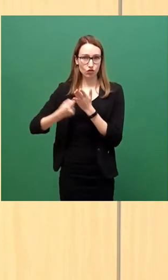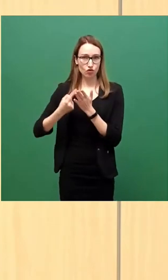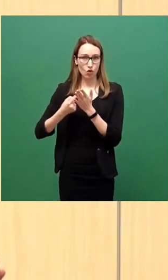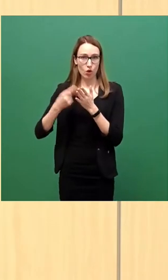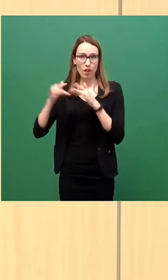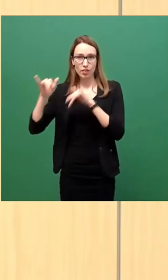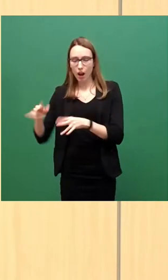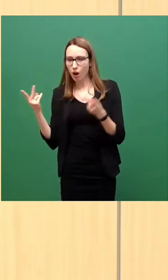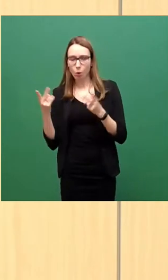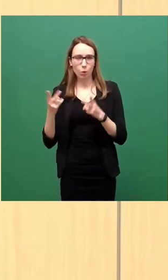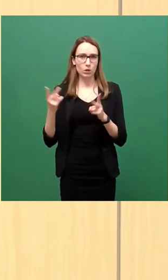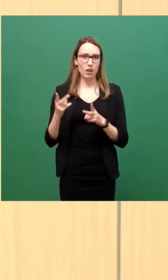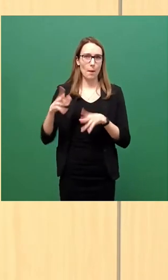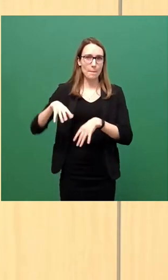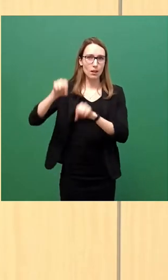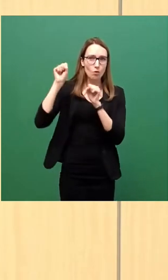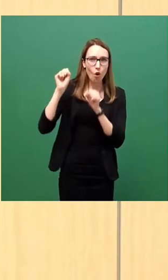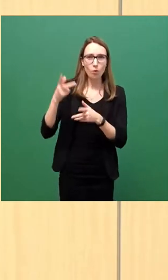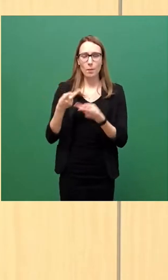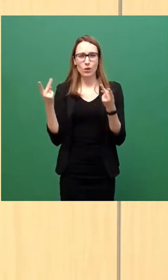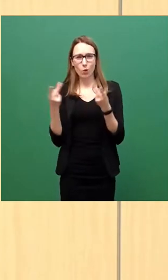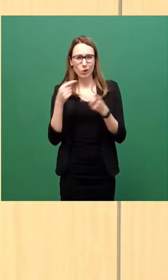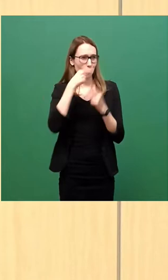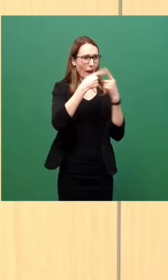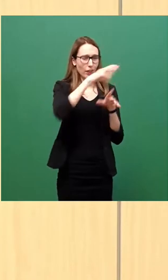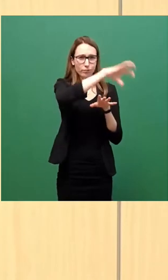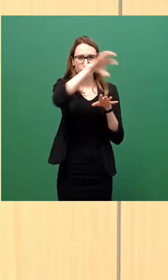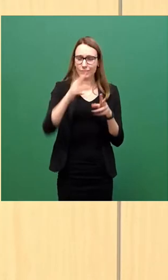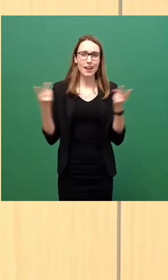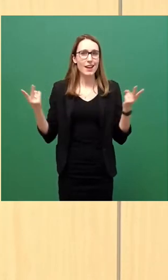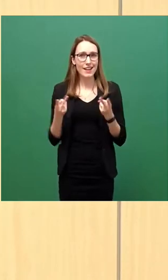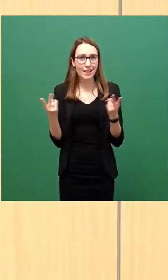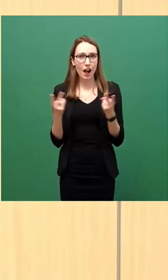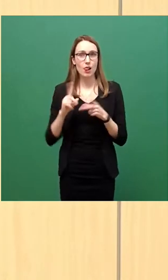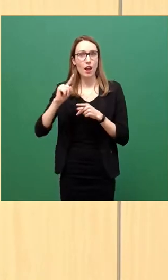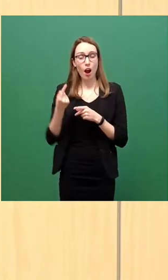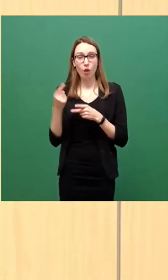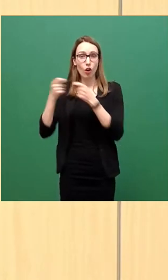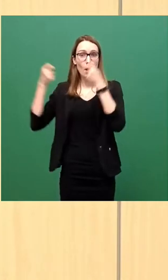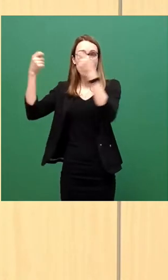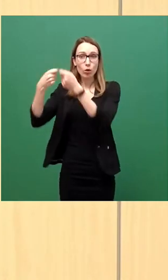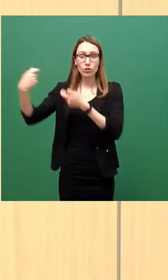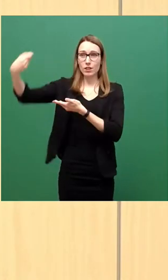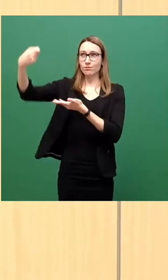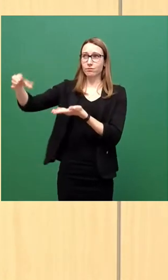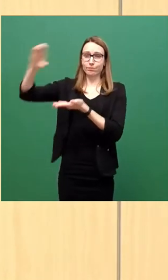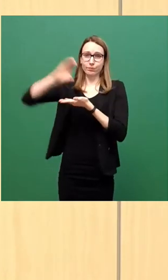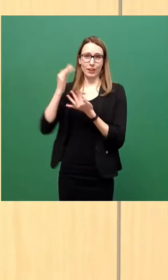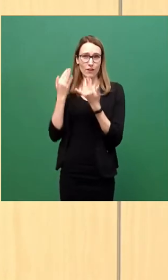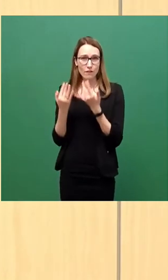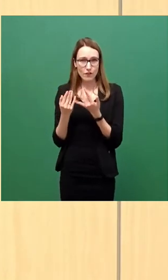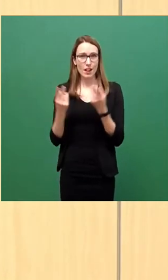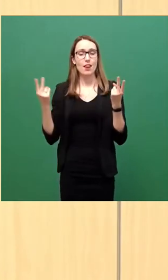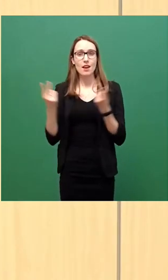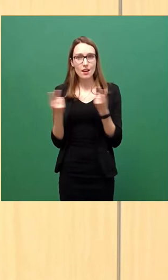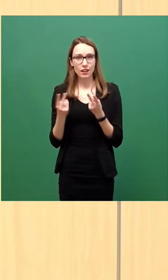Nordrhein-Westfalen, Mecklenburg-Vorpommern oder wo auch immer herkommen. Und egal, wie hoch der Zuschuss vom Bund bzw. vom Land ist, wir müssen uns immer überlegen, wie wir mit